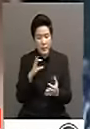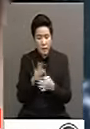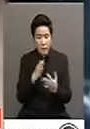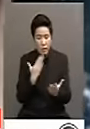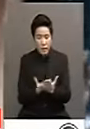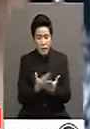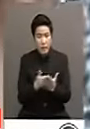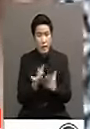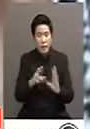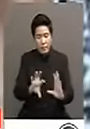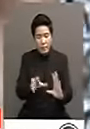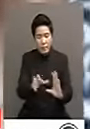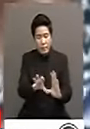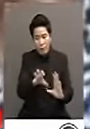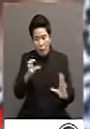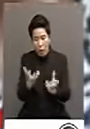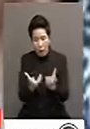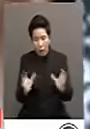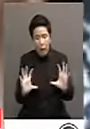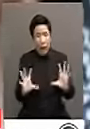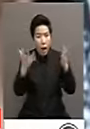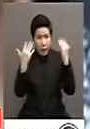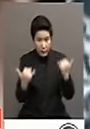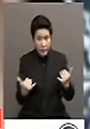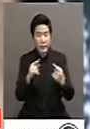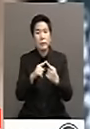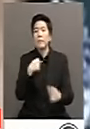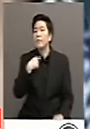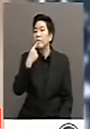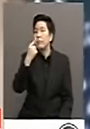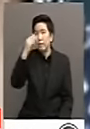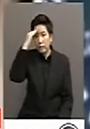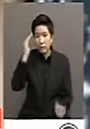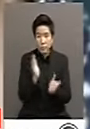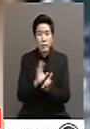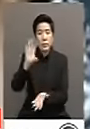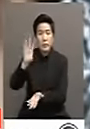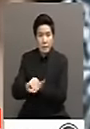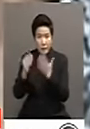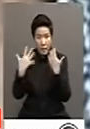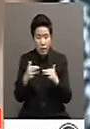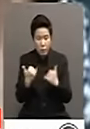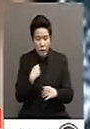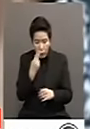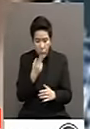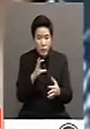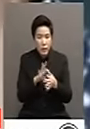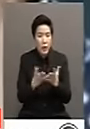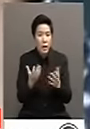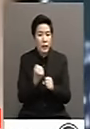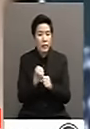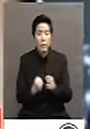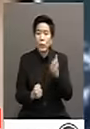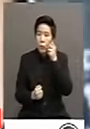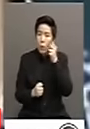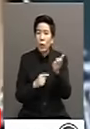ทรัพย์สินในตู้เซฟที่หายไปแล้วท้ายที่สุดตอนนั้นก็แจ้งความกันด้วยนะครับพอไปตรวจสอบการใช้งานโทรศั